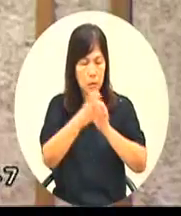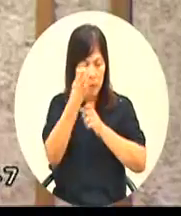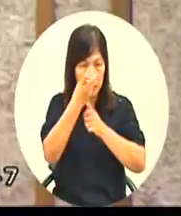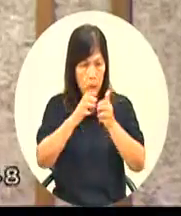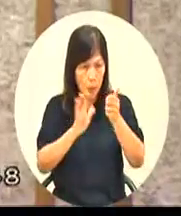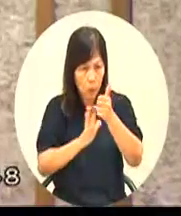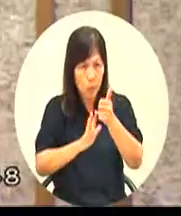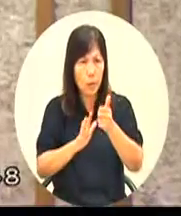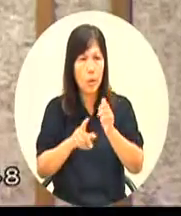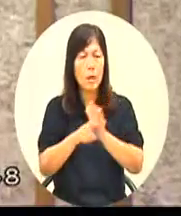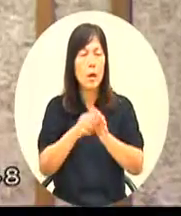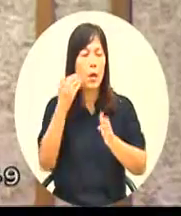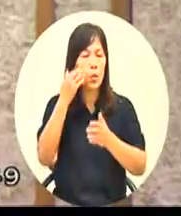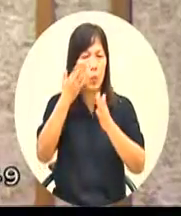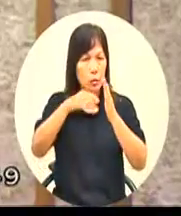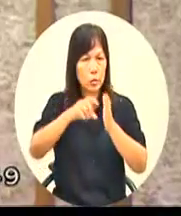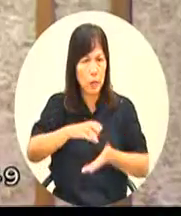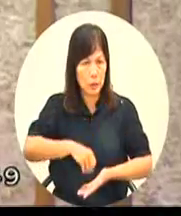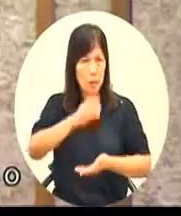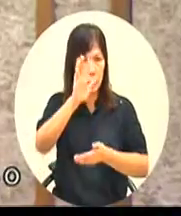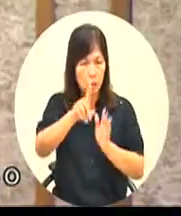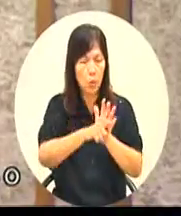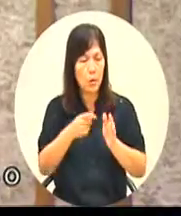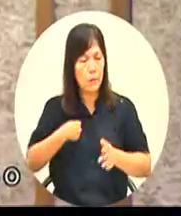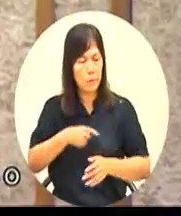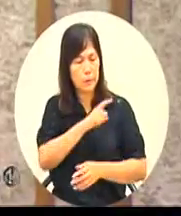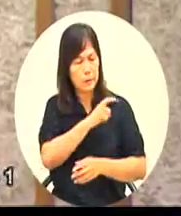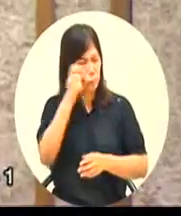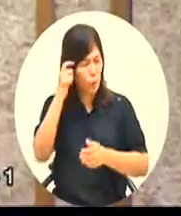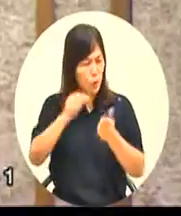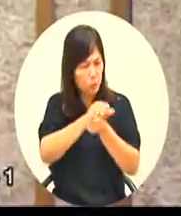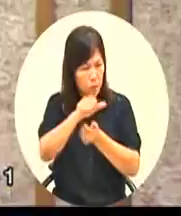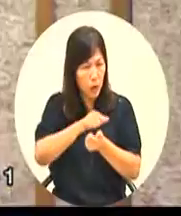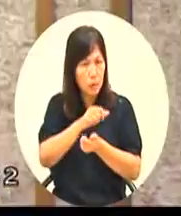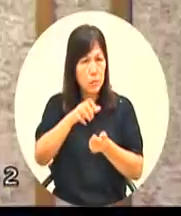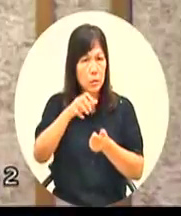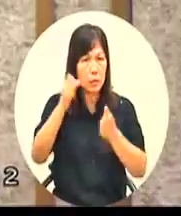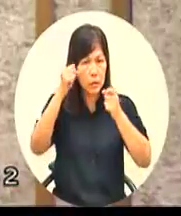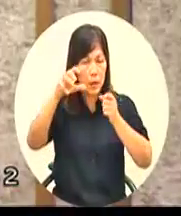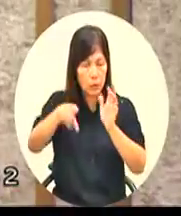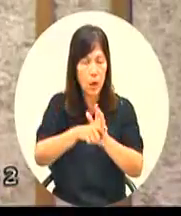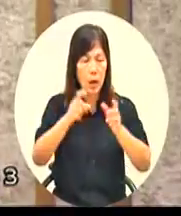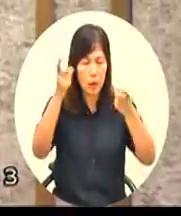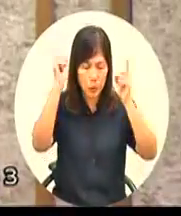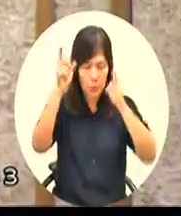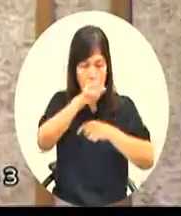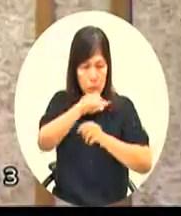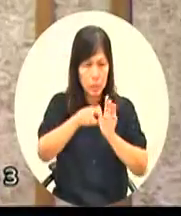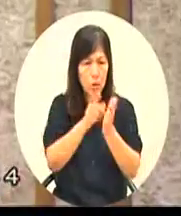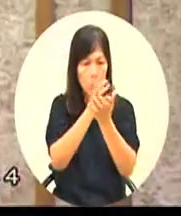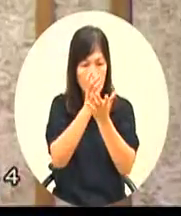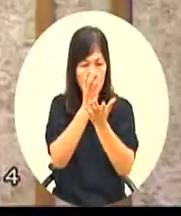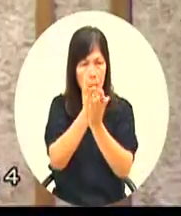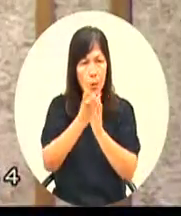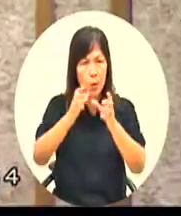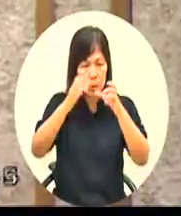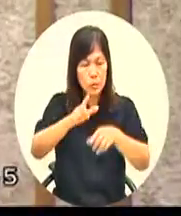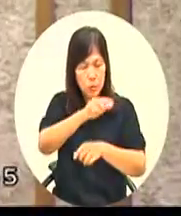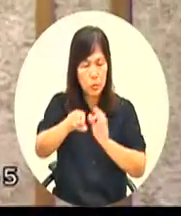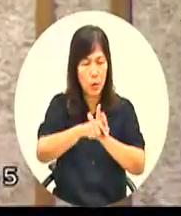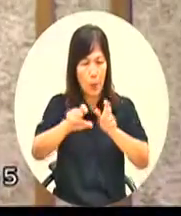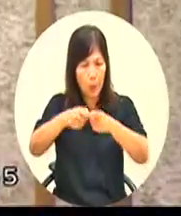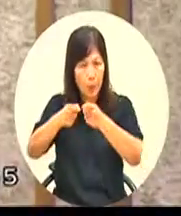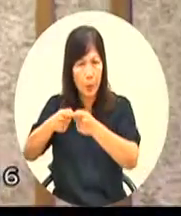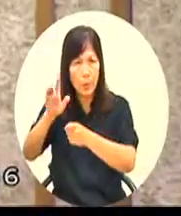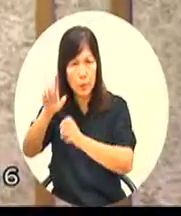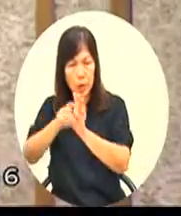只要学校提出来认为他的操场或者是游戏器材各种设施如果损坏